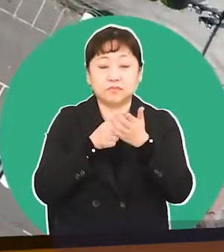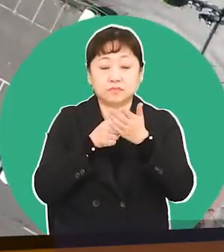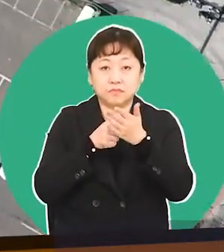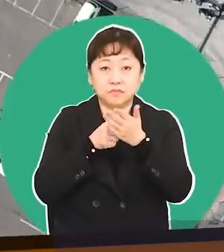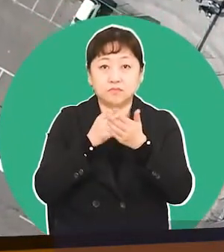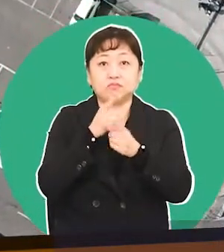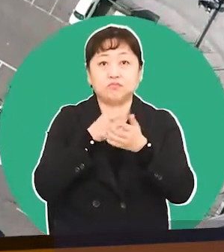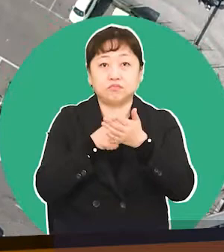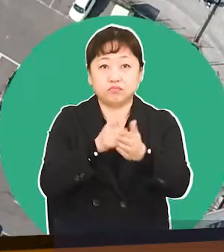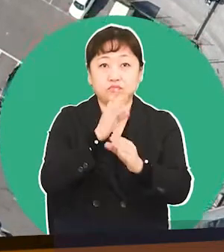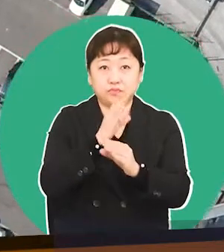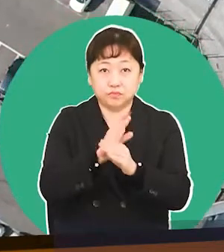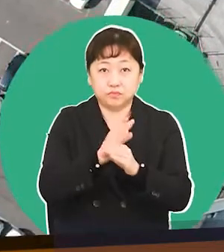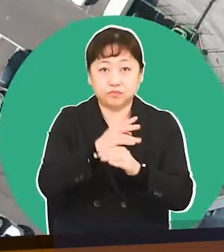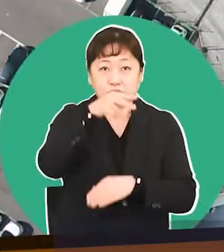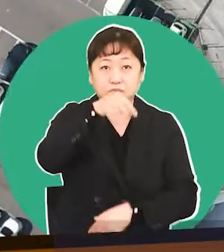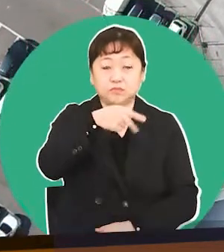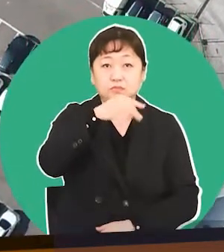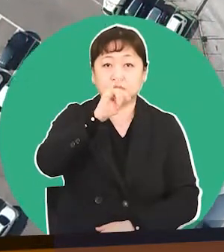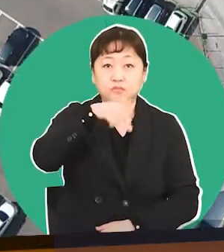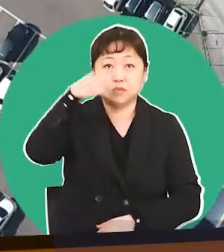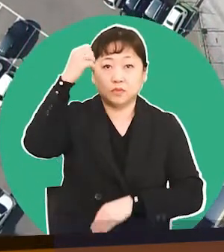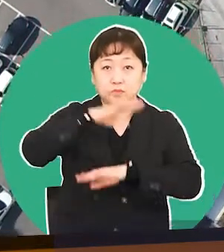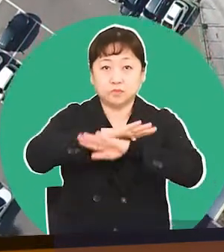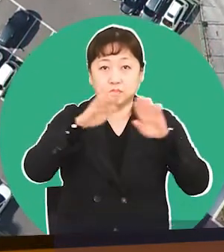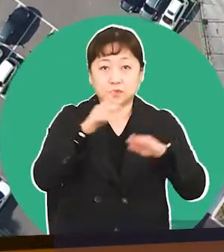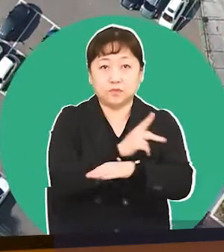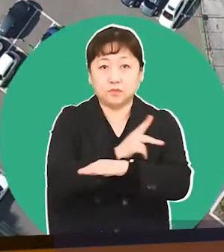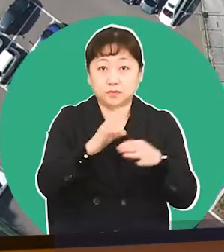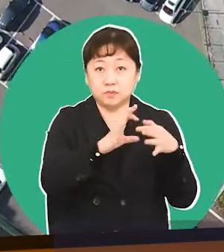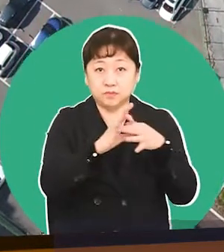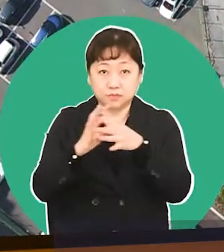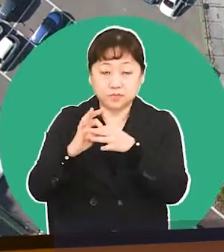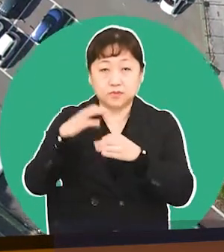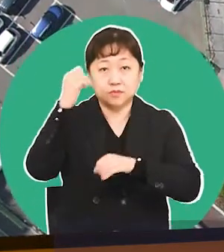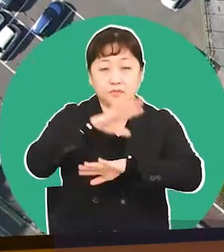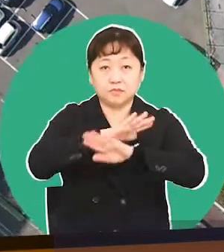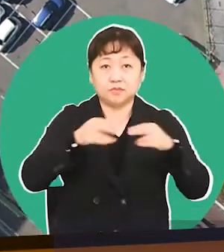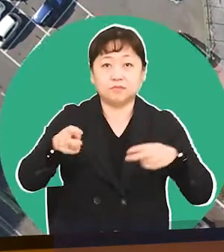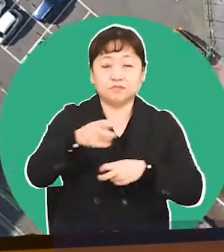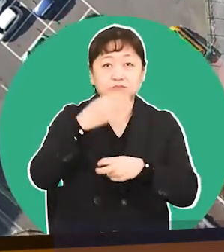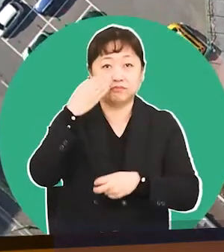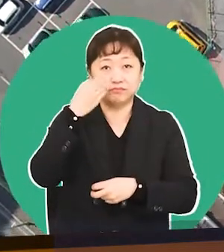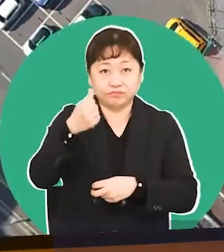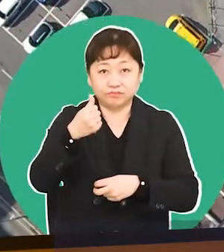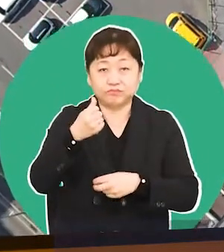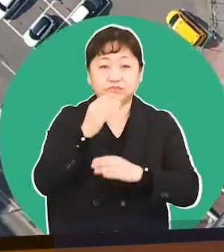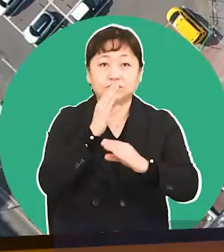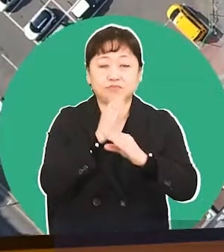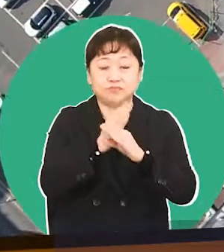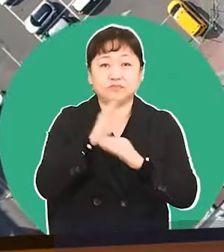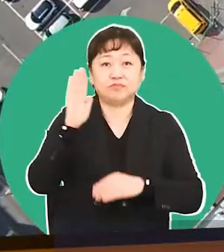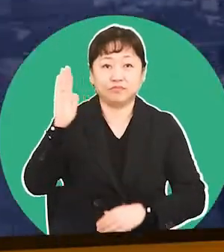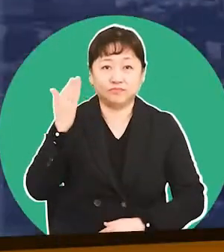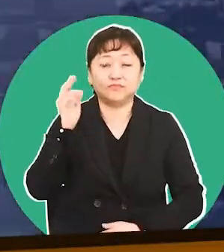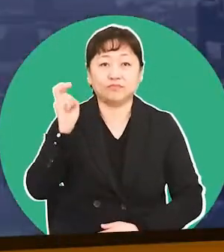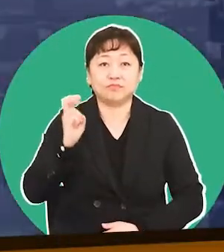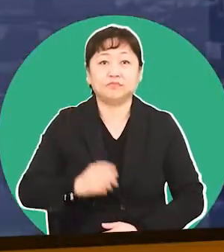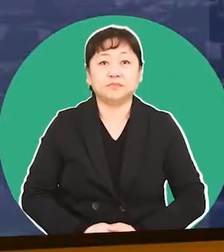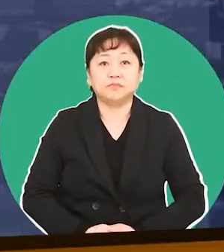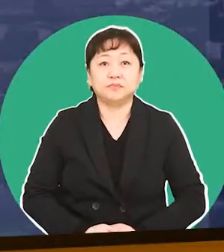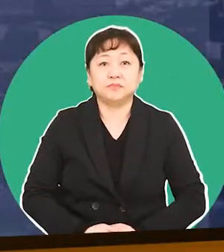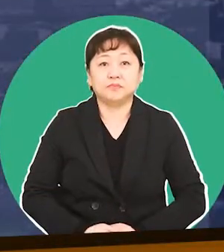왕명 고속 철도 까지 연결하는 계획이 완성되면 광양은 사통팔달 교통의 중심지가 될 전망입니다